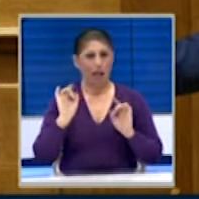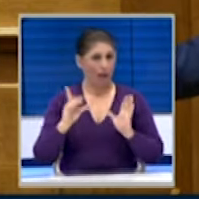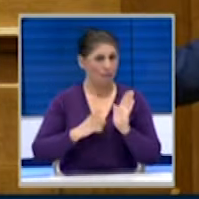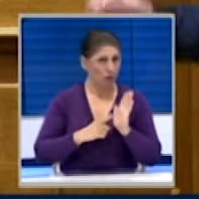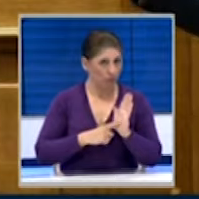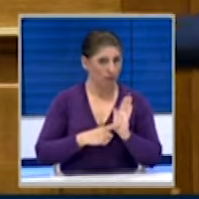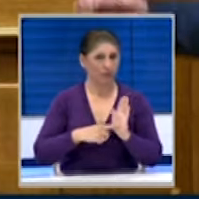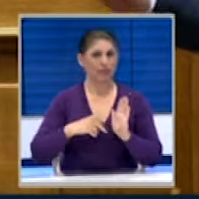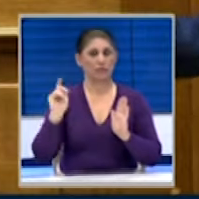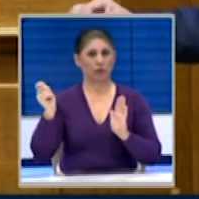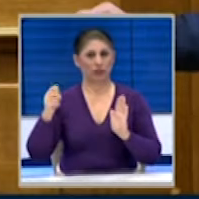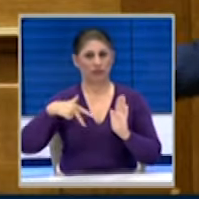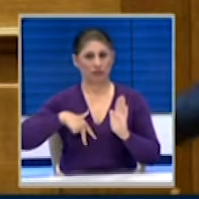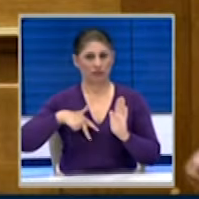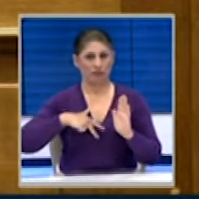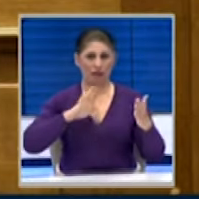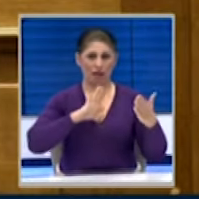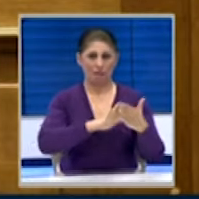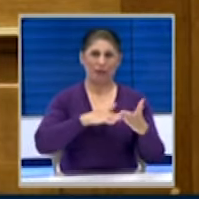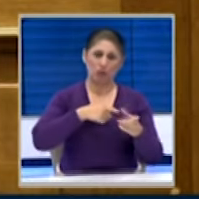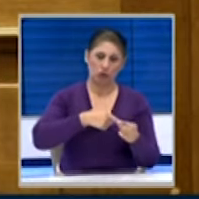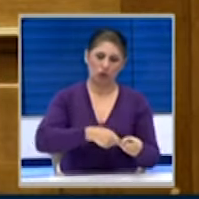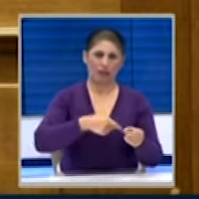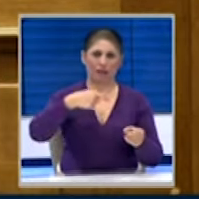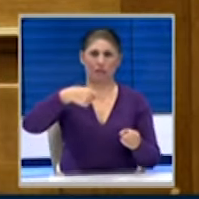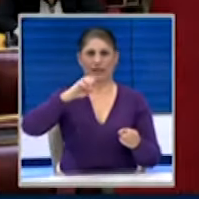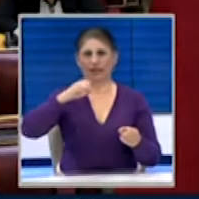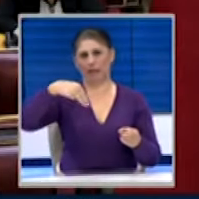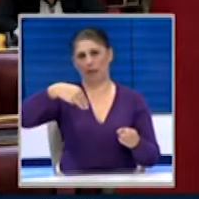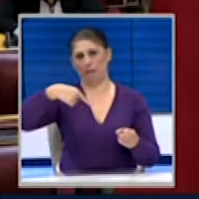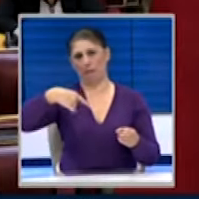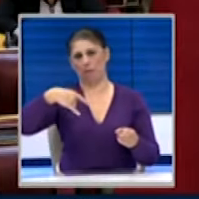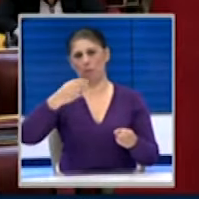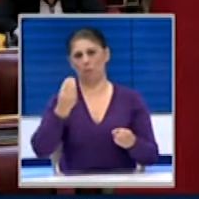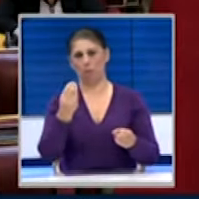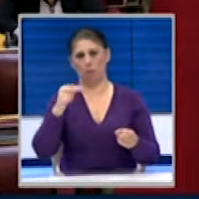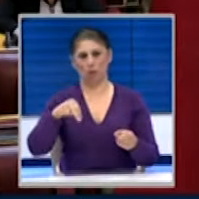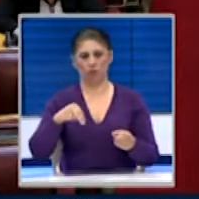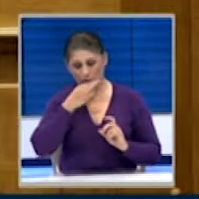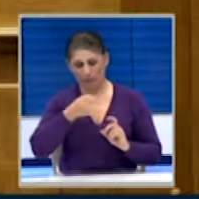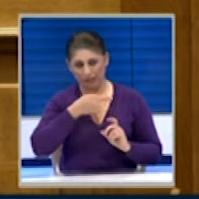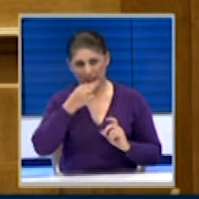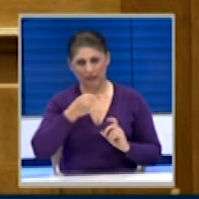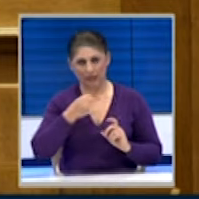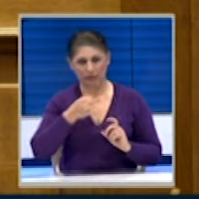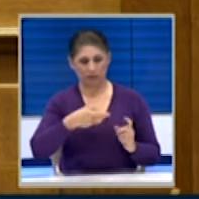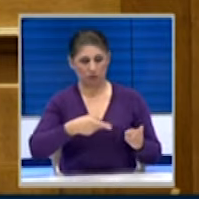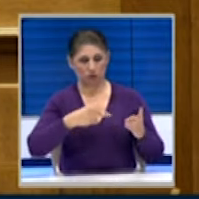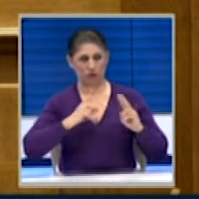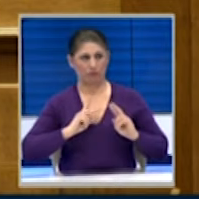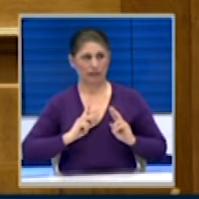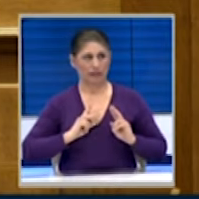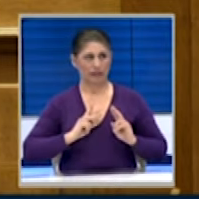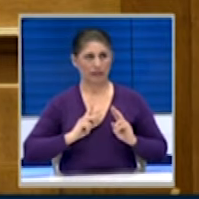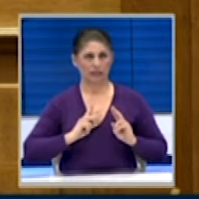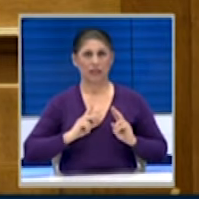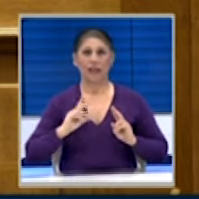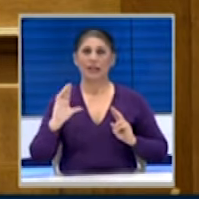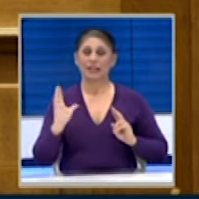τη Βουλή για το θέμα της ακρίβειας. «Δεν θα αφήσουμε να κρυφτείτε», είπε χαρακτηριστικά. Αυτή την ώρα στο Βήμα της Βουλής μιλεί